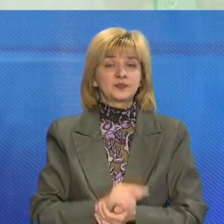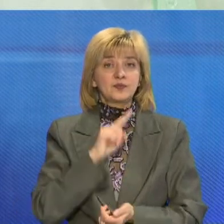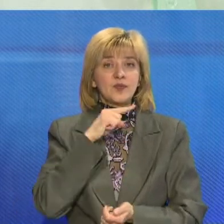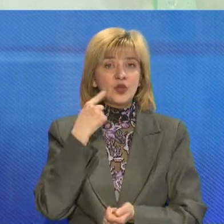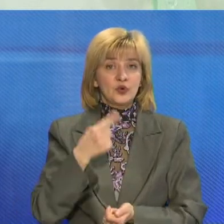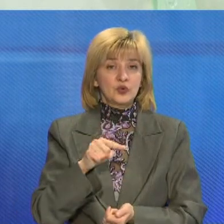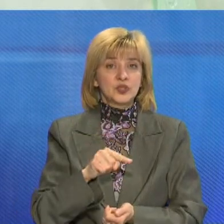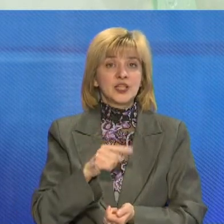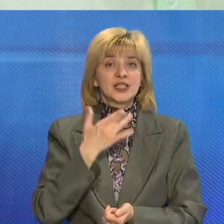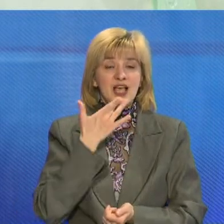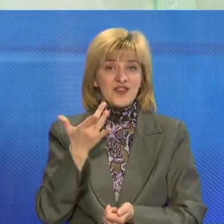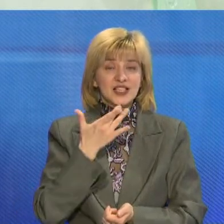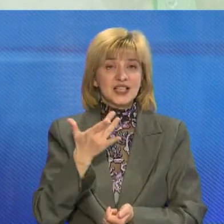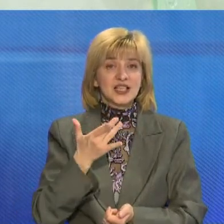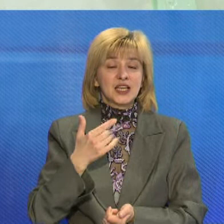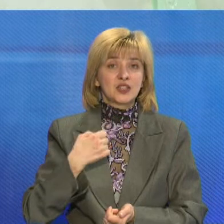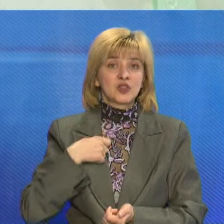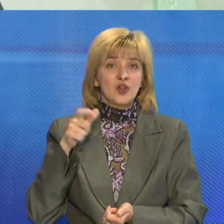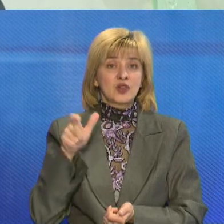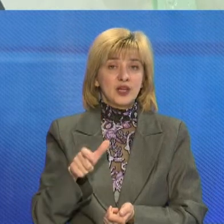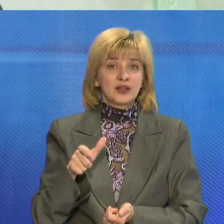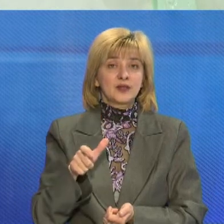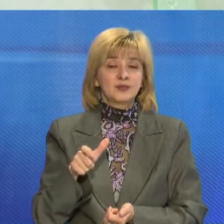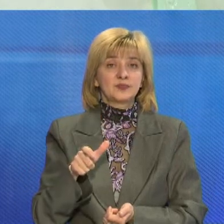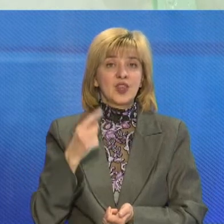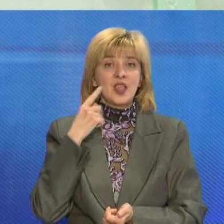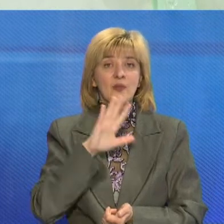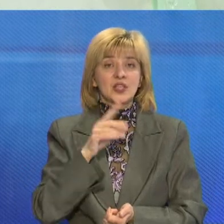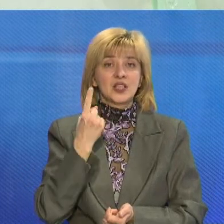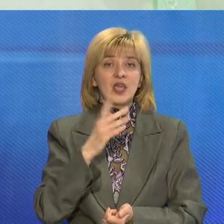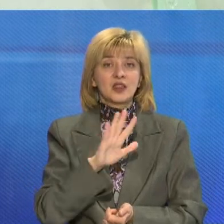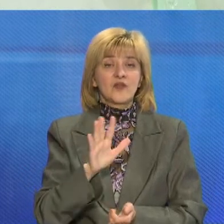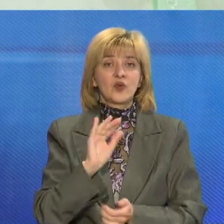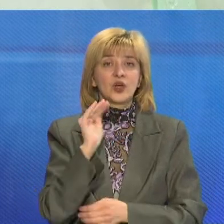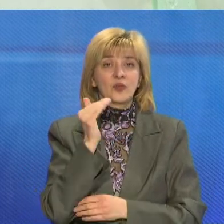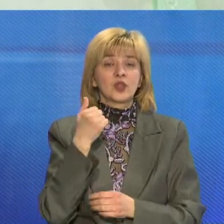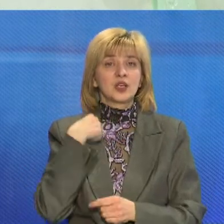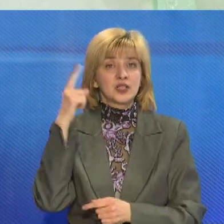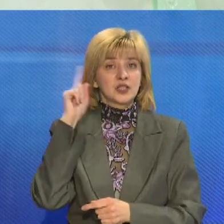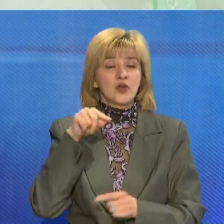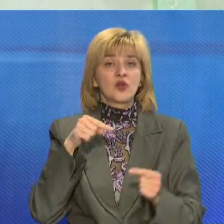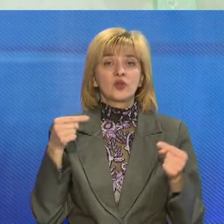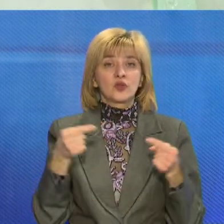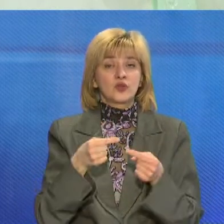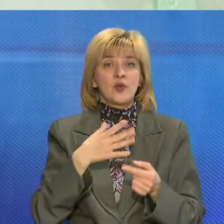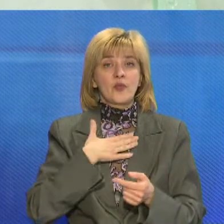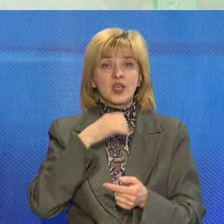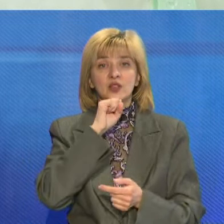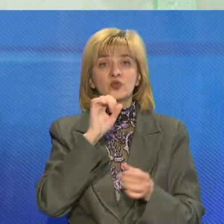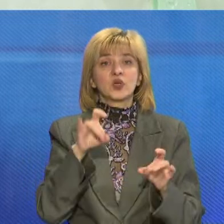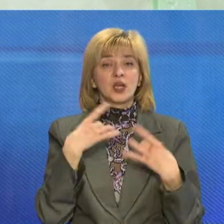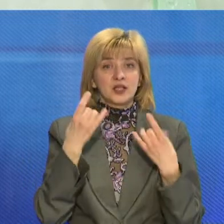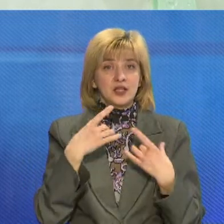русский, скажем так, советский солдат Советского Союза, он не обидел ни одного ребенка. Это я знаю абсолютно верно. Мне дедушка рассказывал про